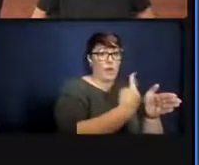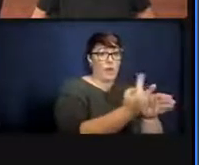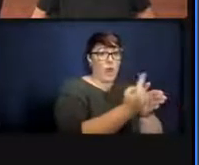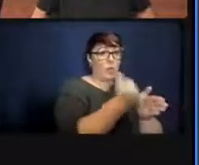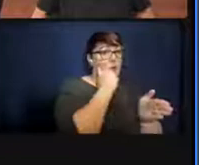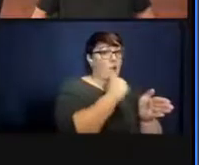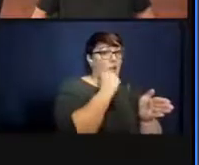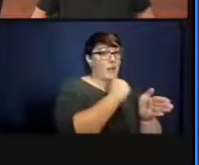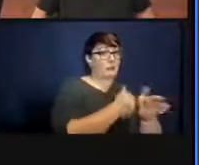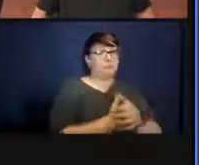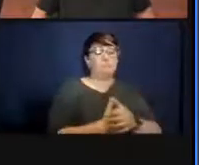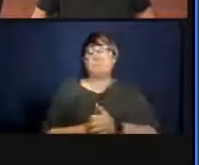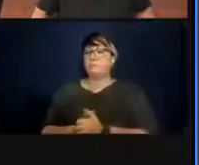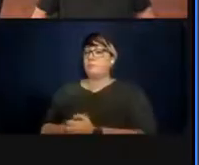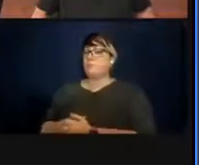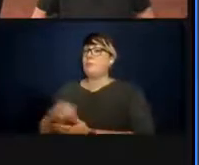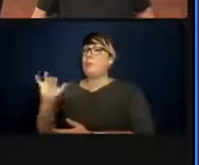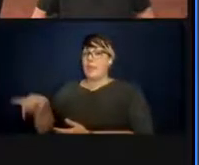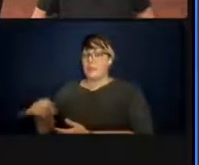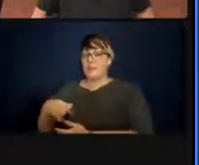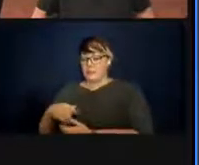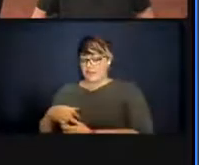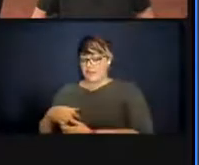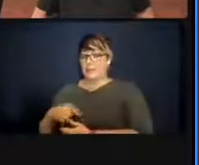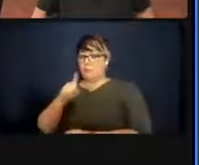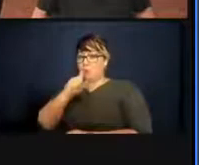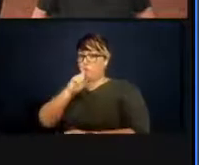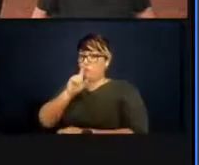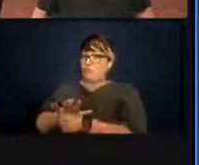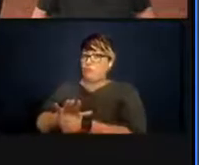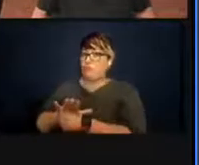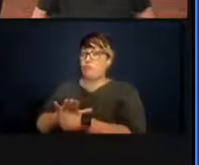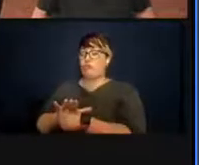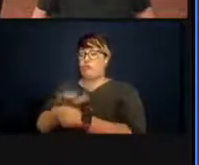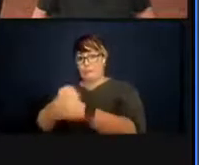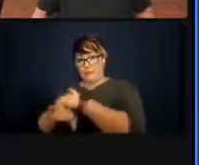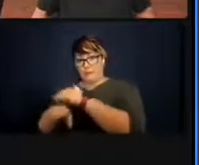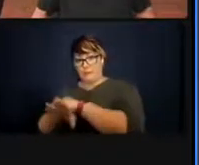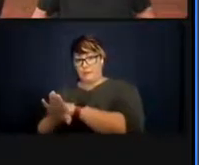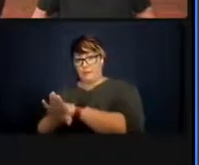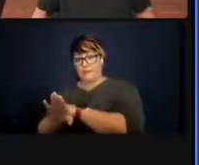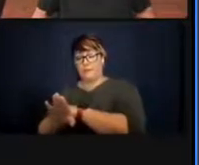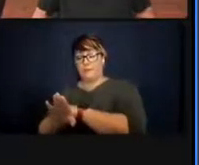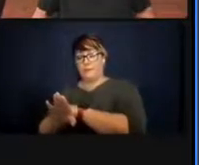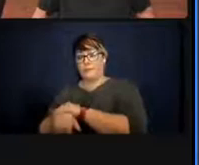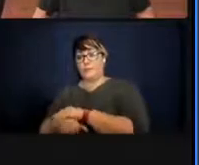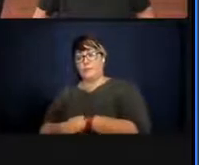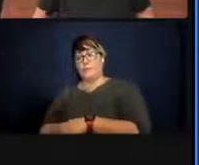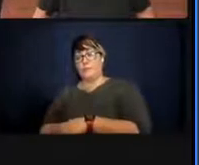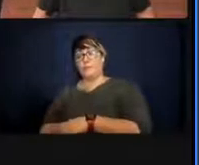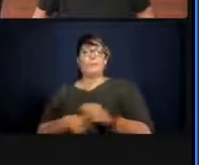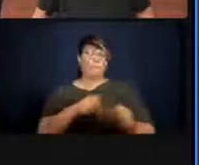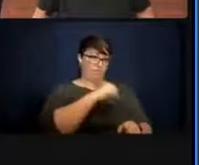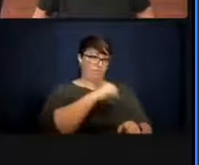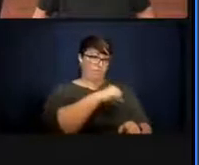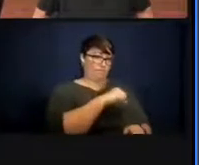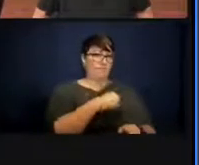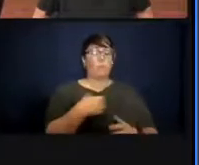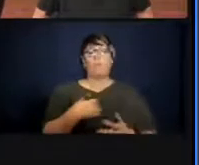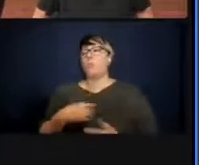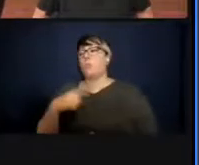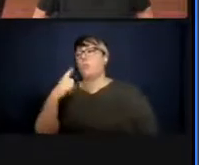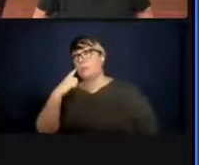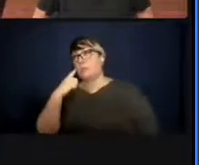Kwa hilo saa moja. Na kwangu mimi, hiyo inaonyesha kwamba wanahakikishiwa kwamba